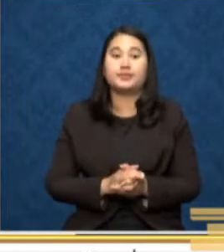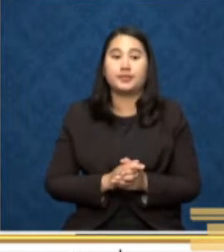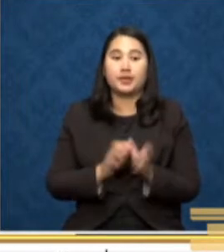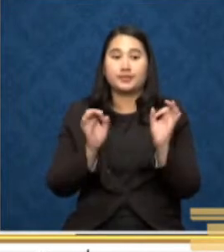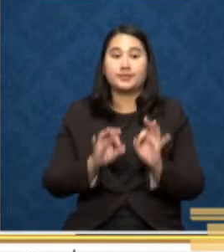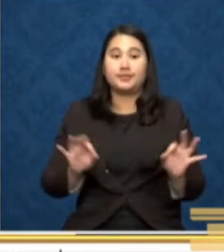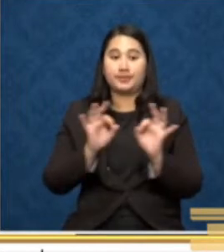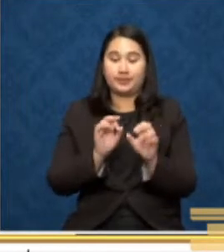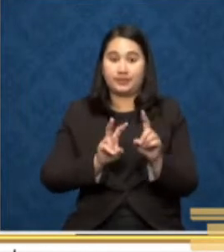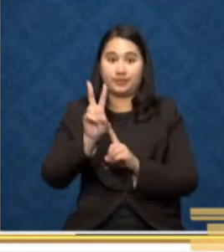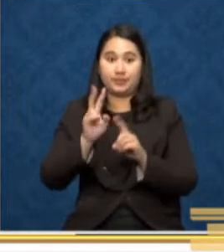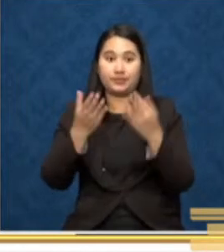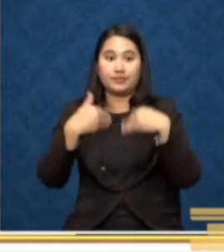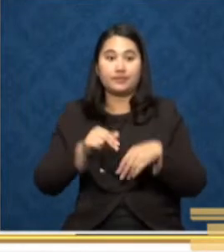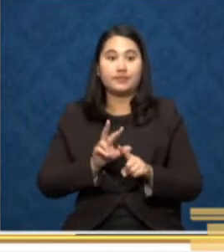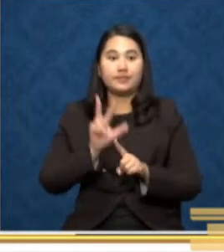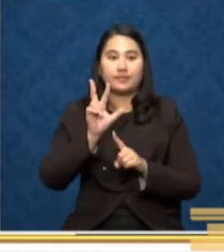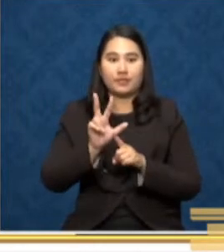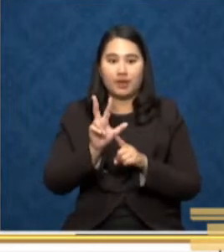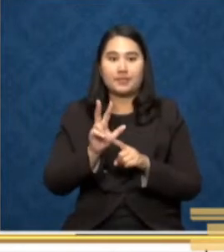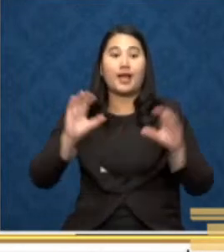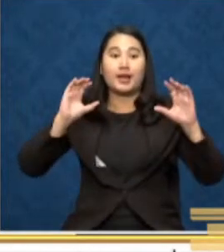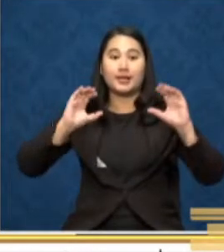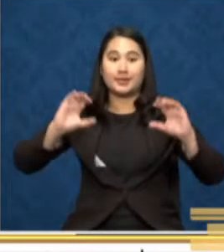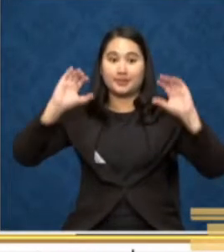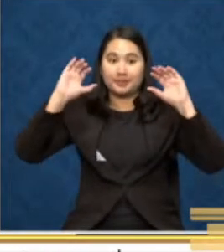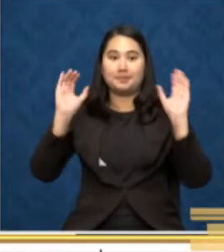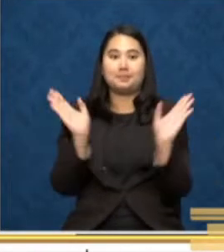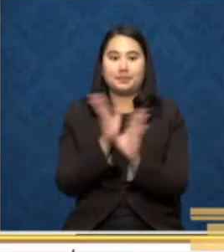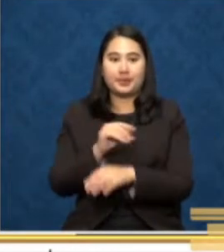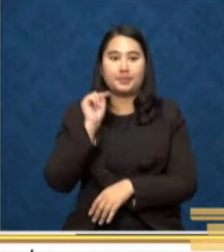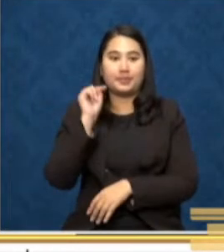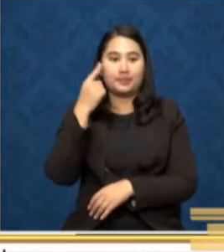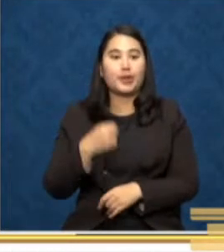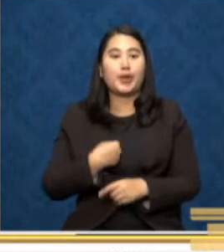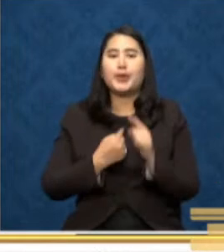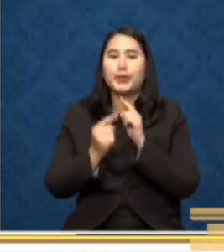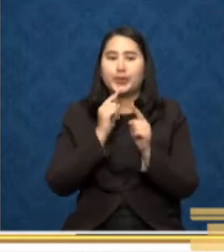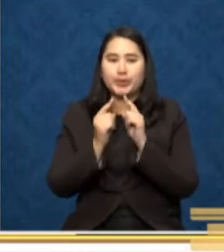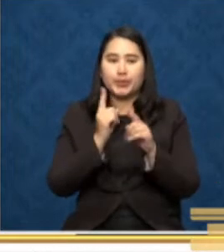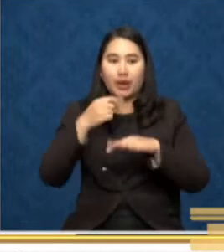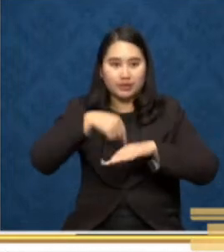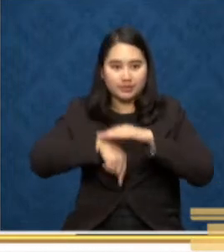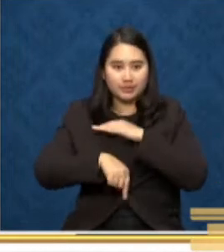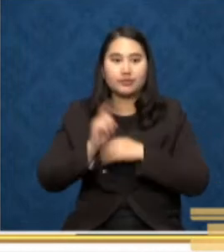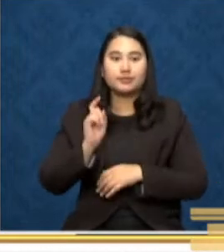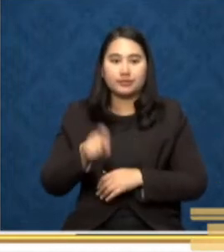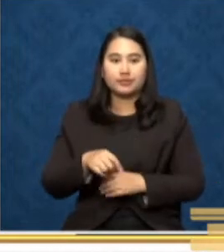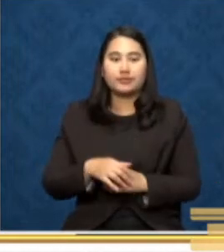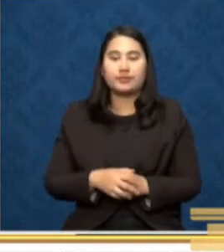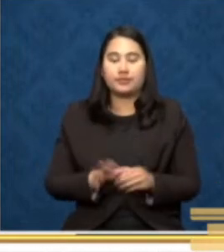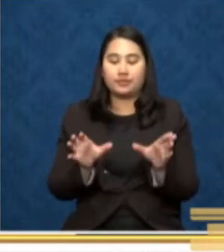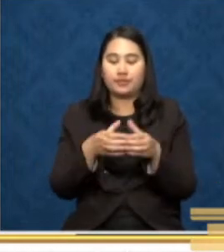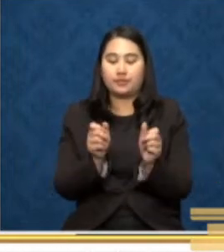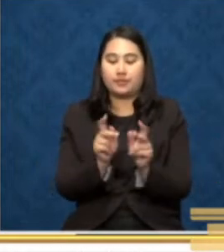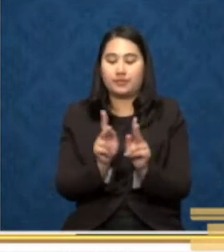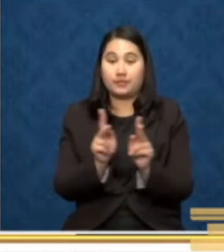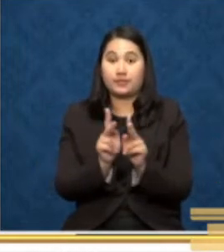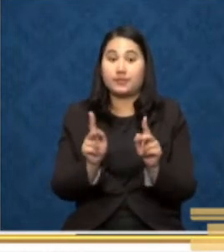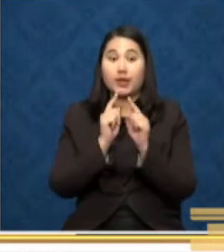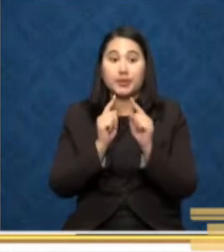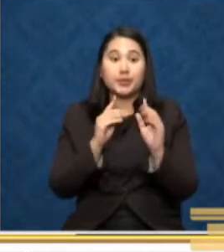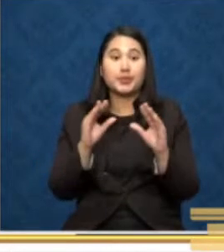เป็นขาที่2ขาที่3เปลี่ยนแปลงโครงสร้างระบบราชการอันนี้จะมีการพูดคุยอย่างลึกนะครับในคณะกรรมการวิสามัญต